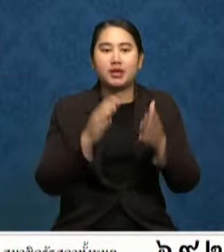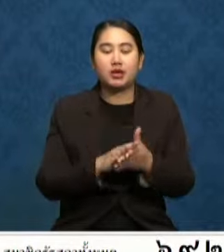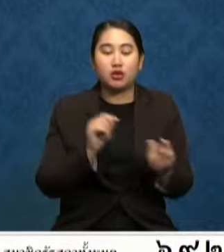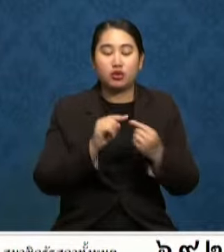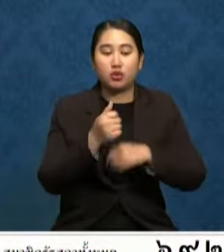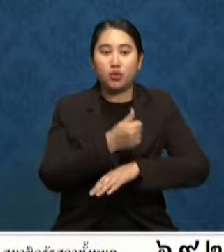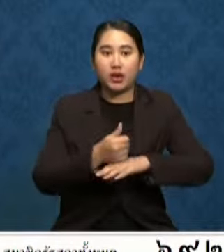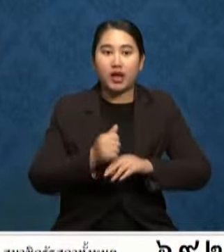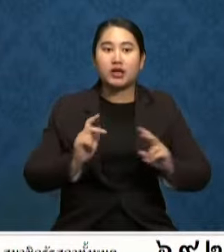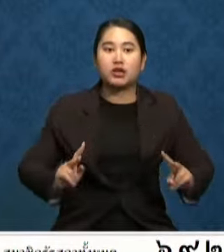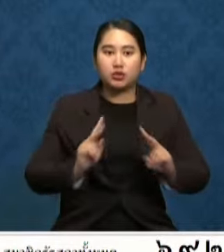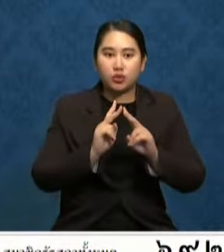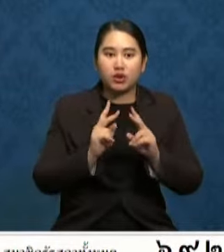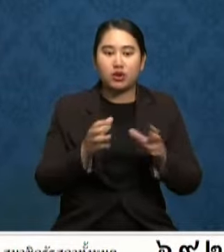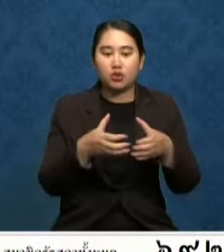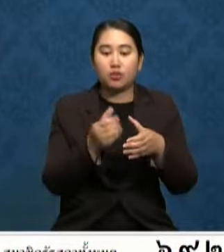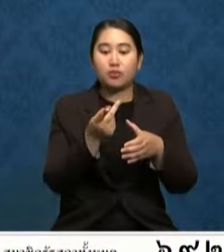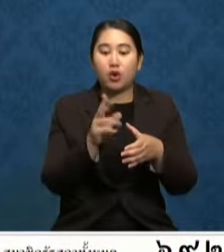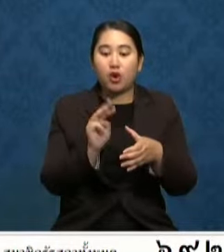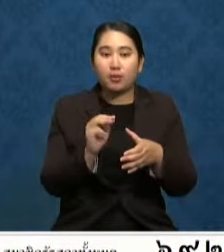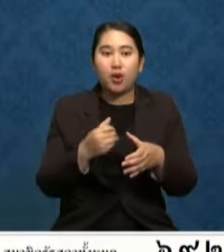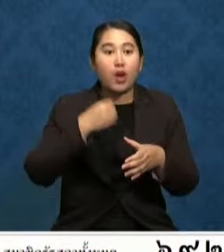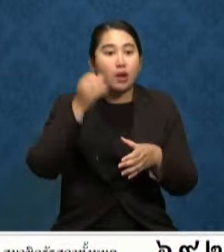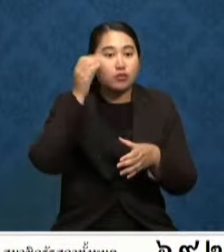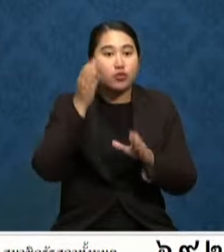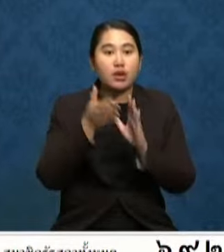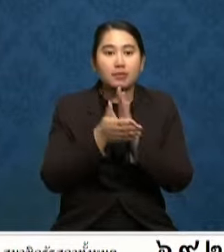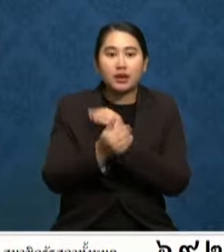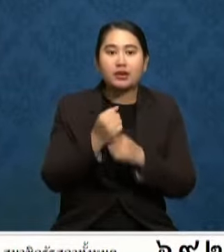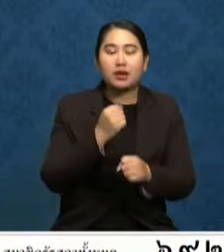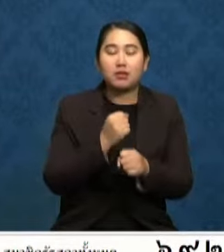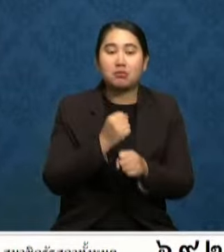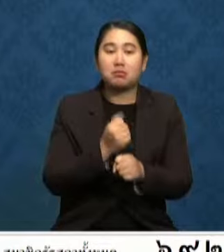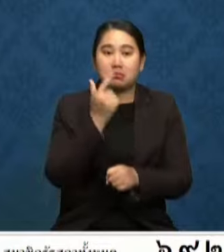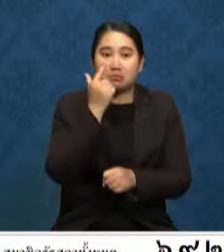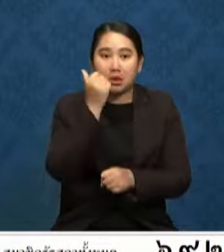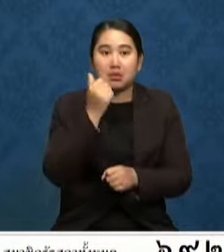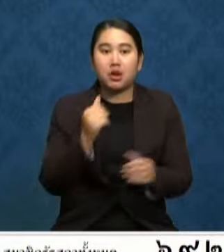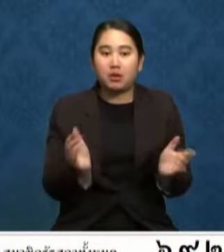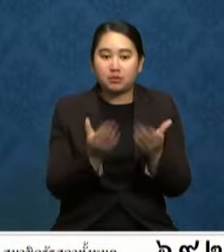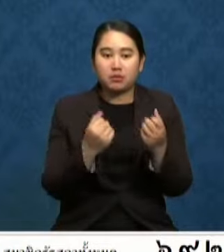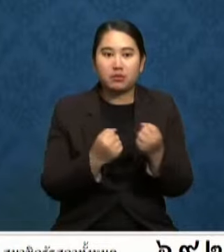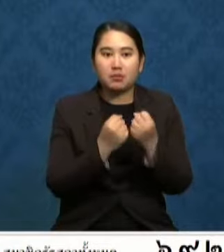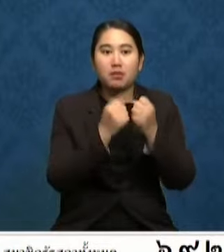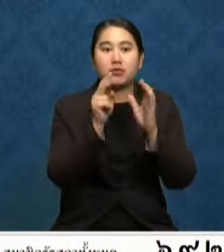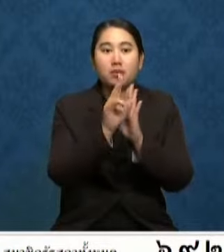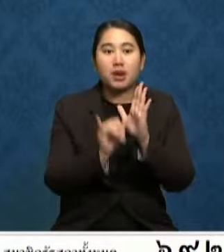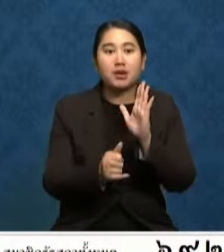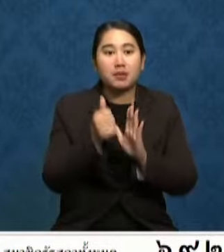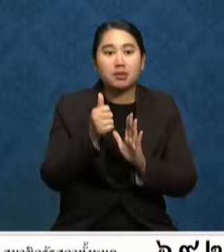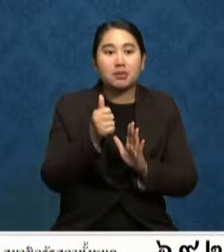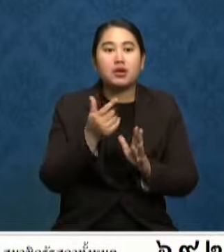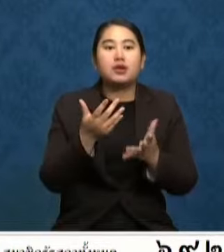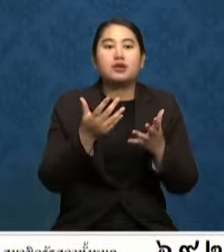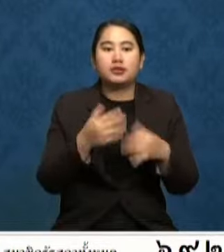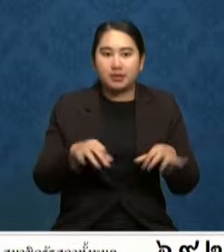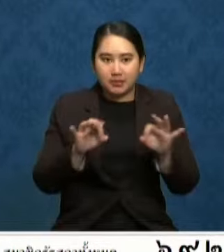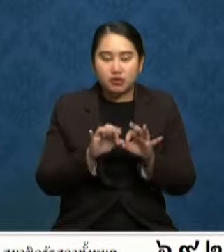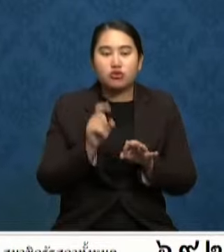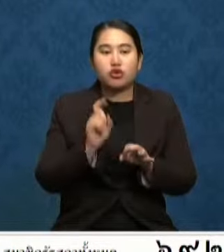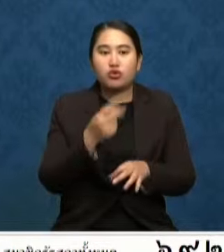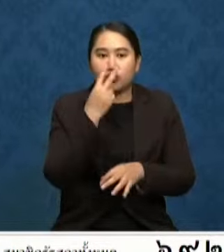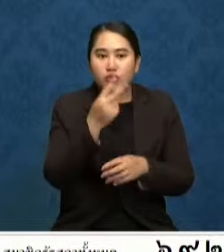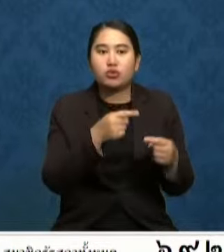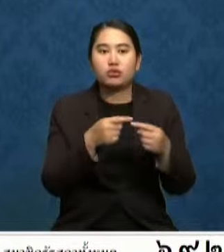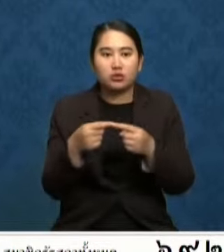ัวรัฐมุตรีเองลม.เองจะมีความรู้ความสามารถไหวไหมผักดัโนชบายได้ไหมอัี้ลครัคสงสเราจะต้อง